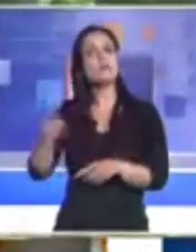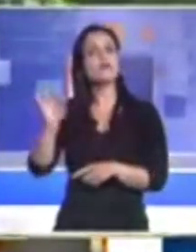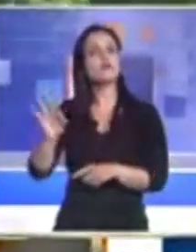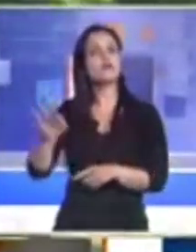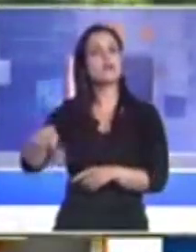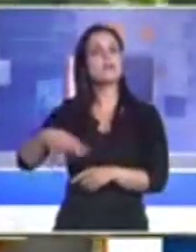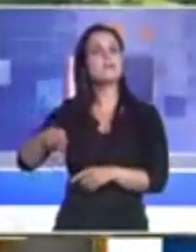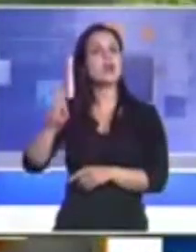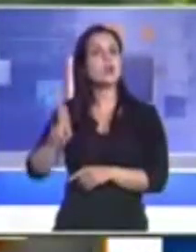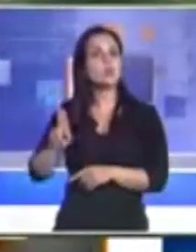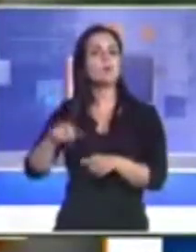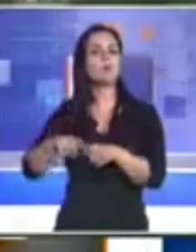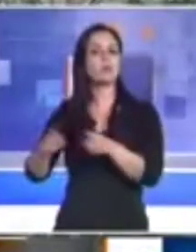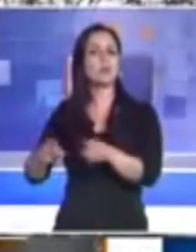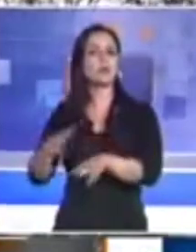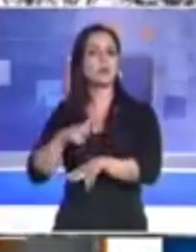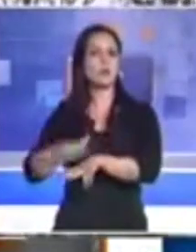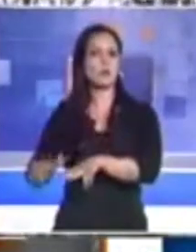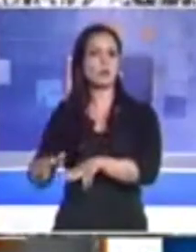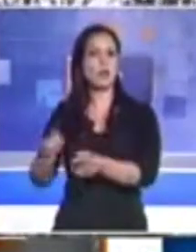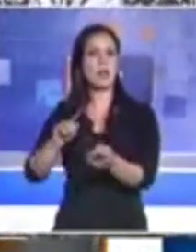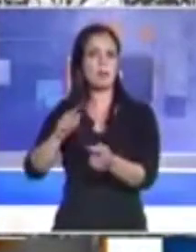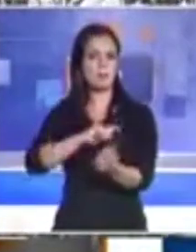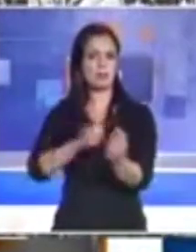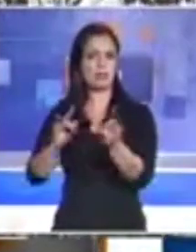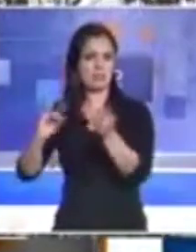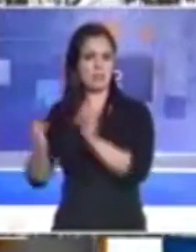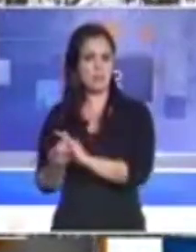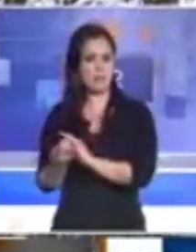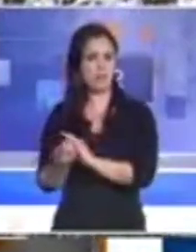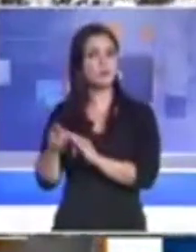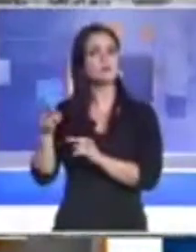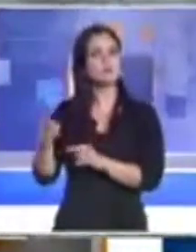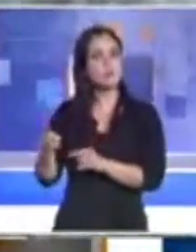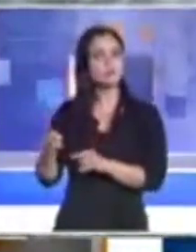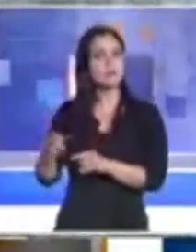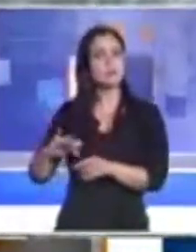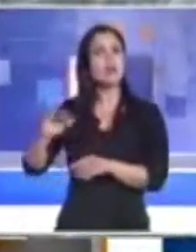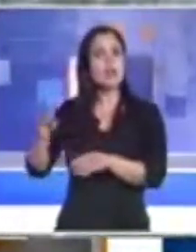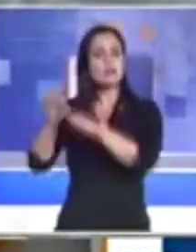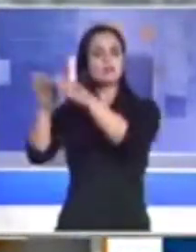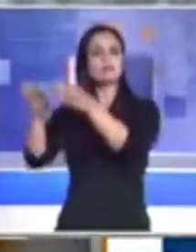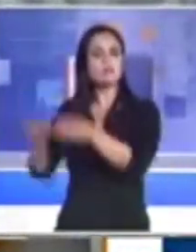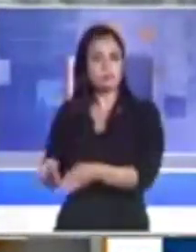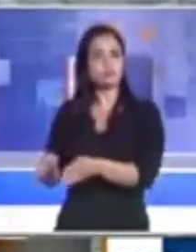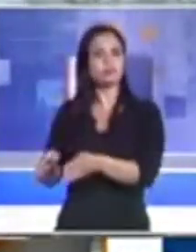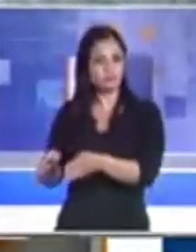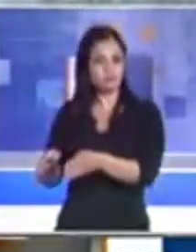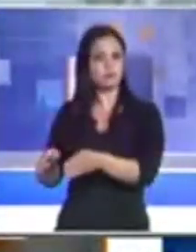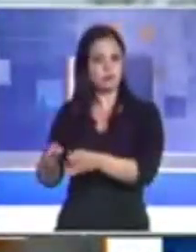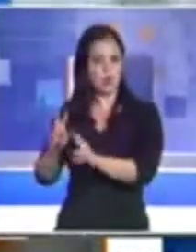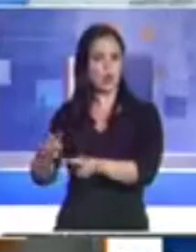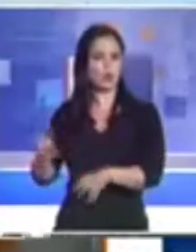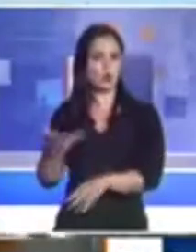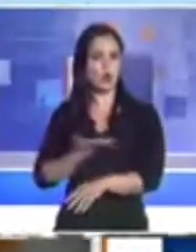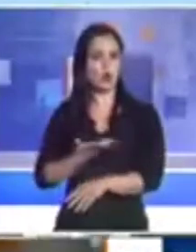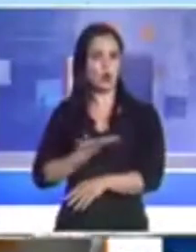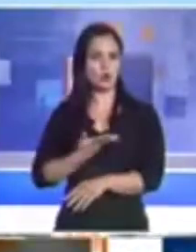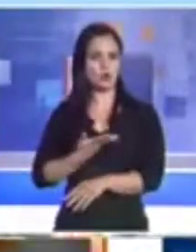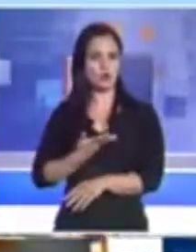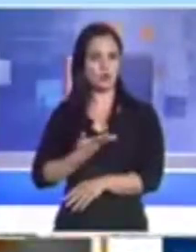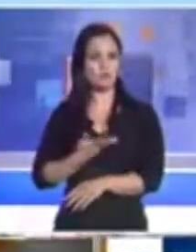dell'Unicef e sul tratto comunale della potenza Melfi dove ci sono altri impianti molto produttivi e ancora sulla